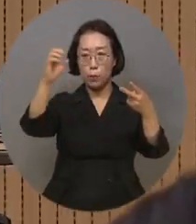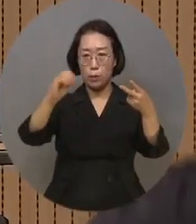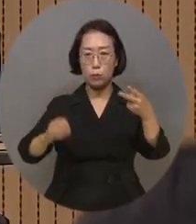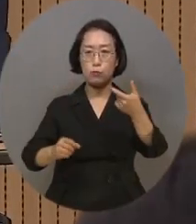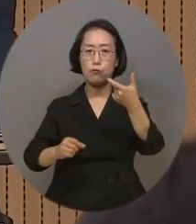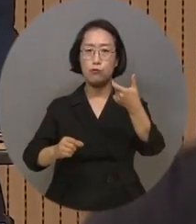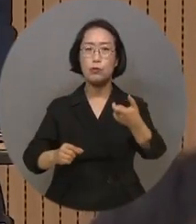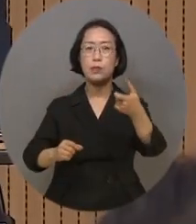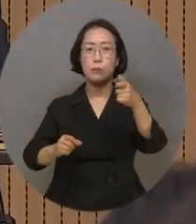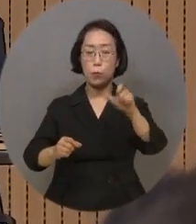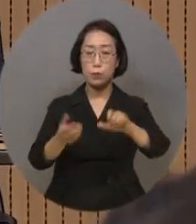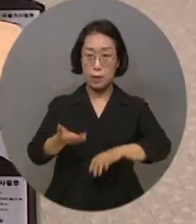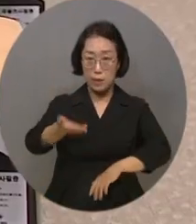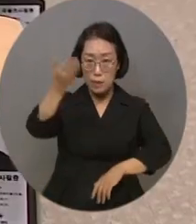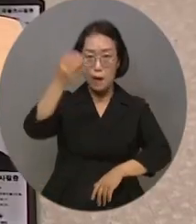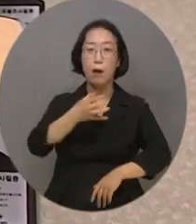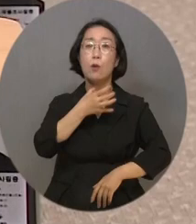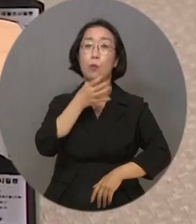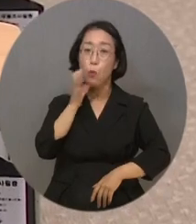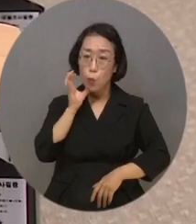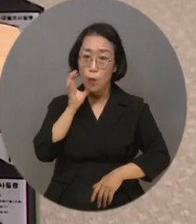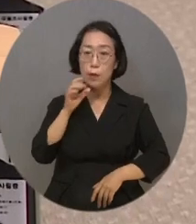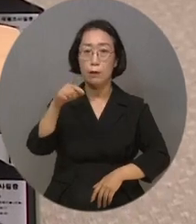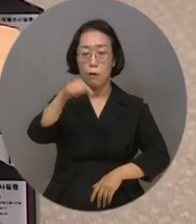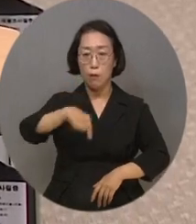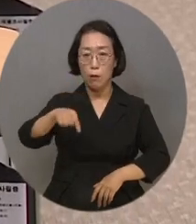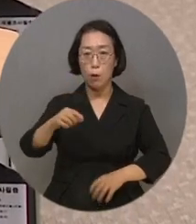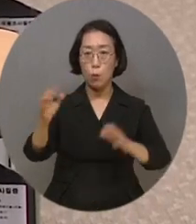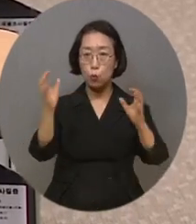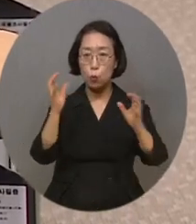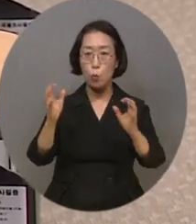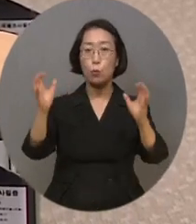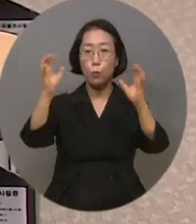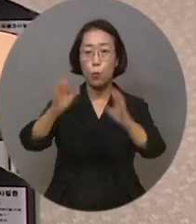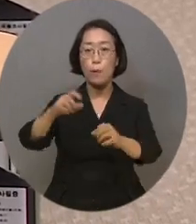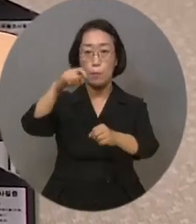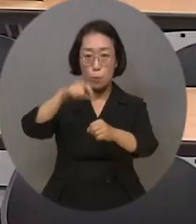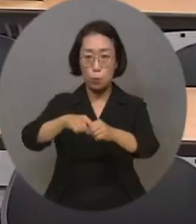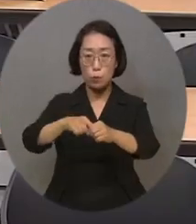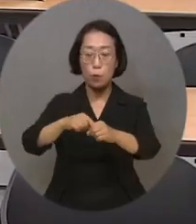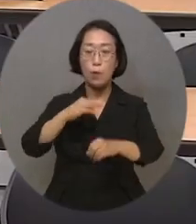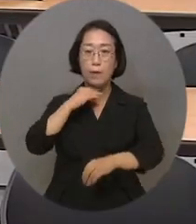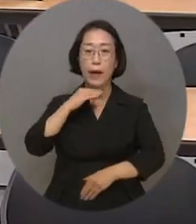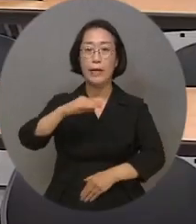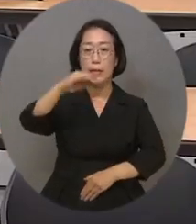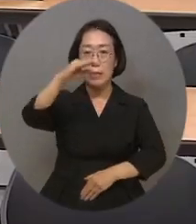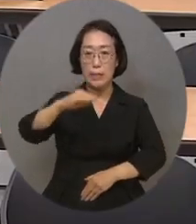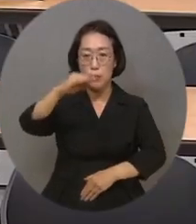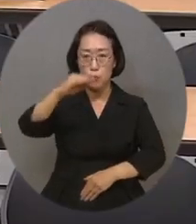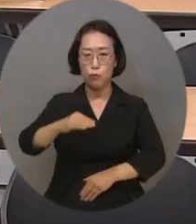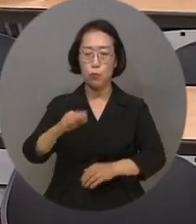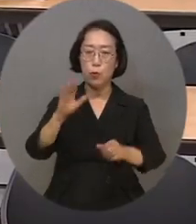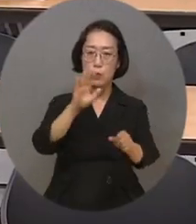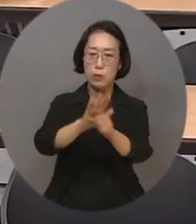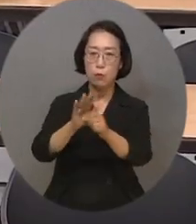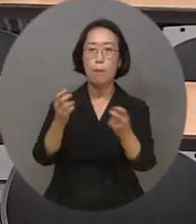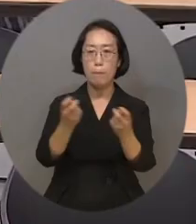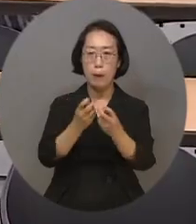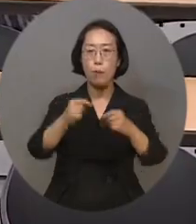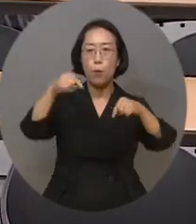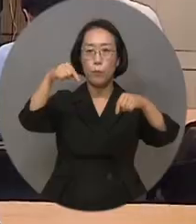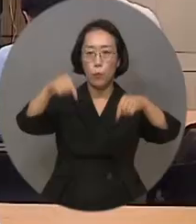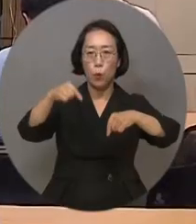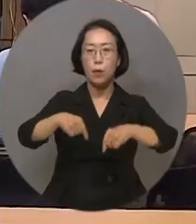이상인 것으로 드러난 가운데 이번 토론회는 고령장애인의 연령 기준과 지원 방안을 논의하기 위해